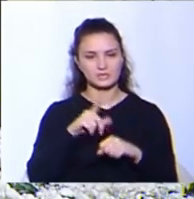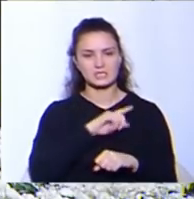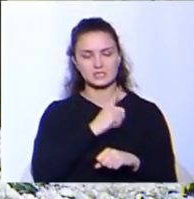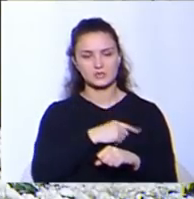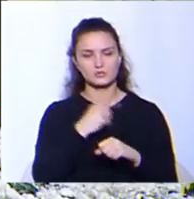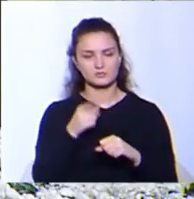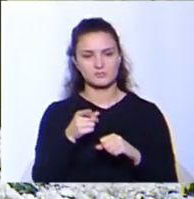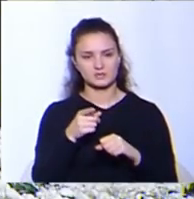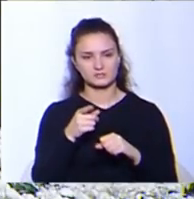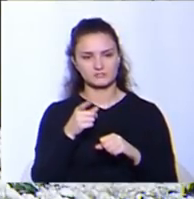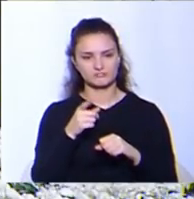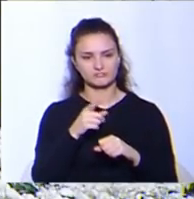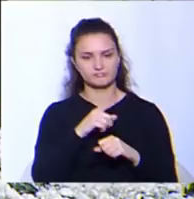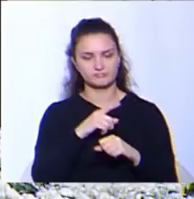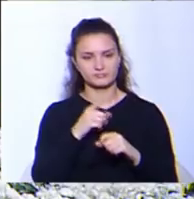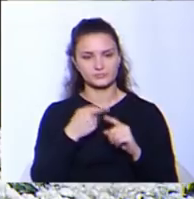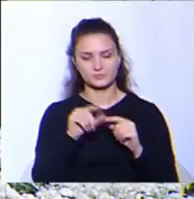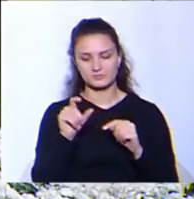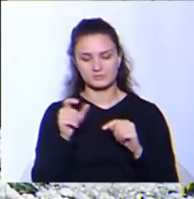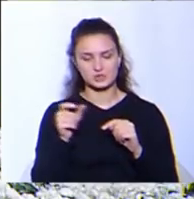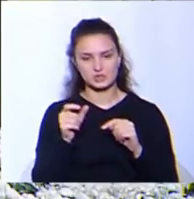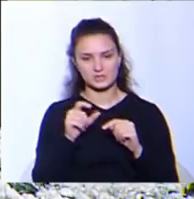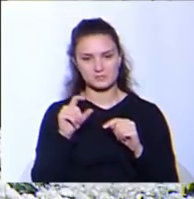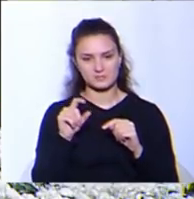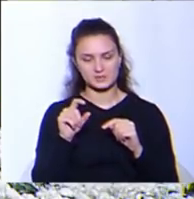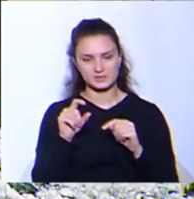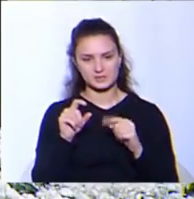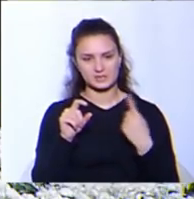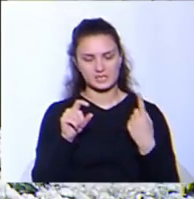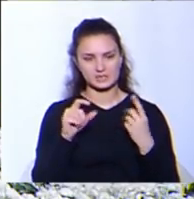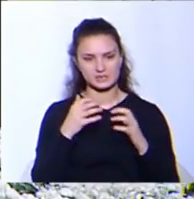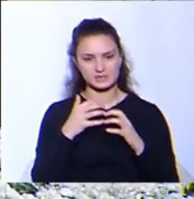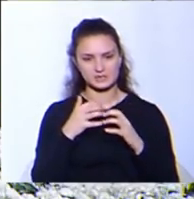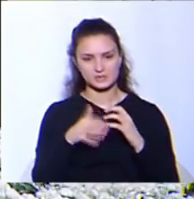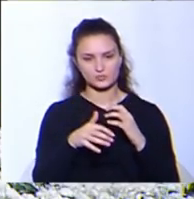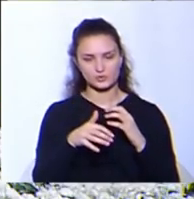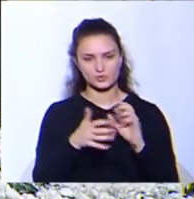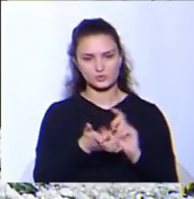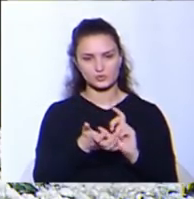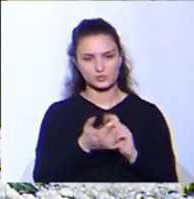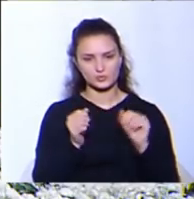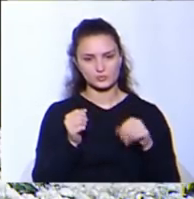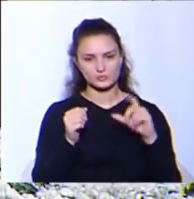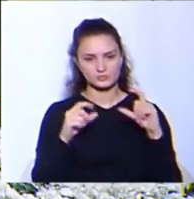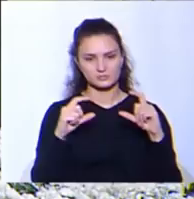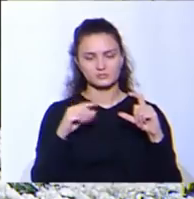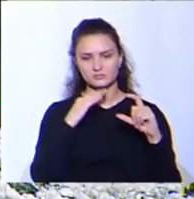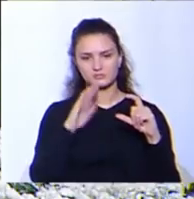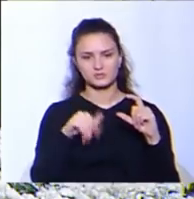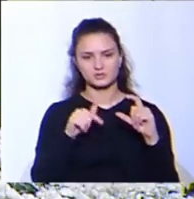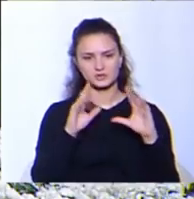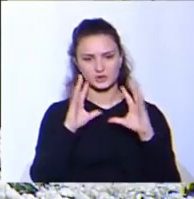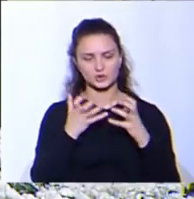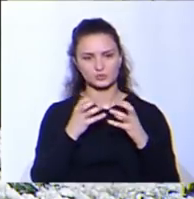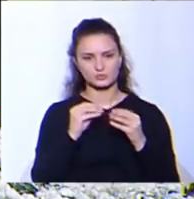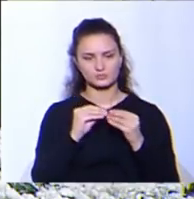მათ ეფექტს ამიტომ პატაწუნაჭიქა არყის და ერთ საშუალო ზომის ლუდის ჭიქა სულიად საკმარისია